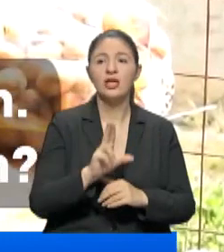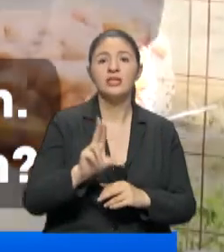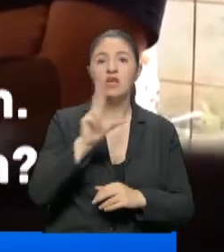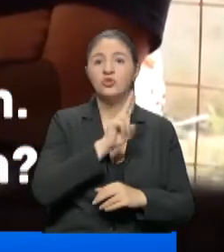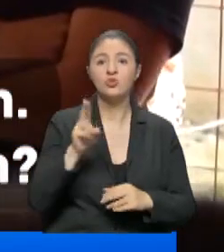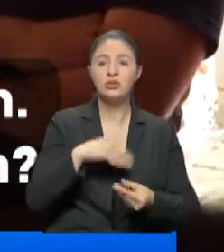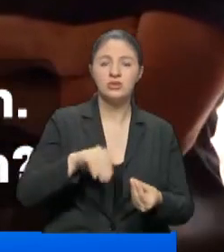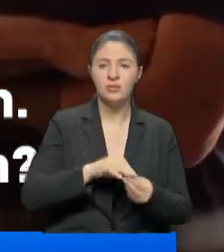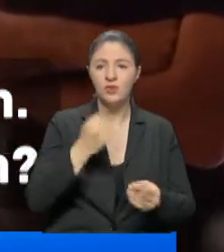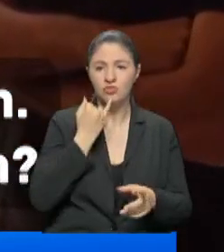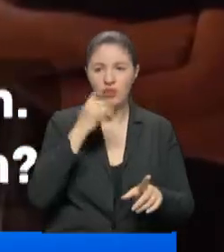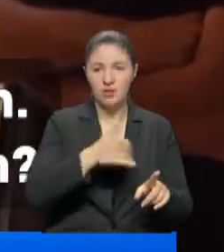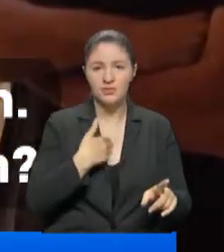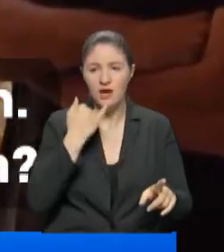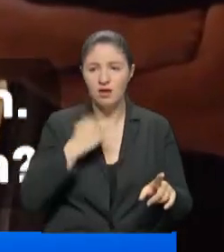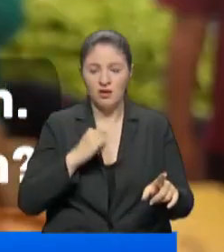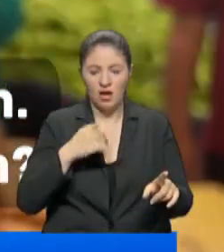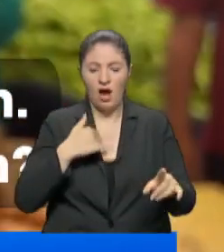d709 sonucu